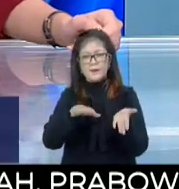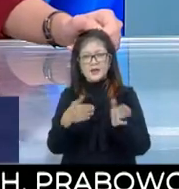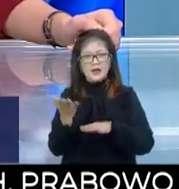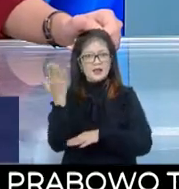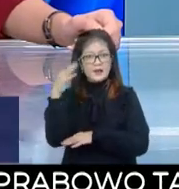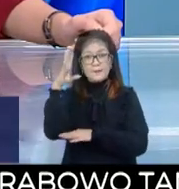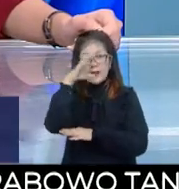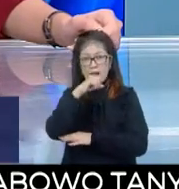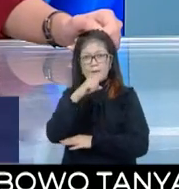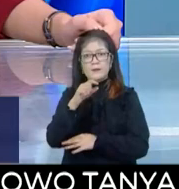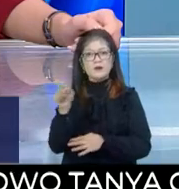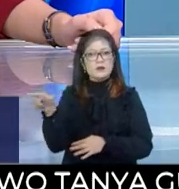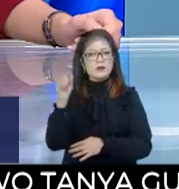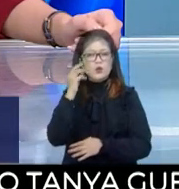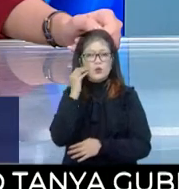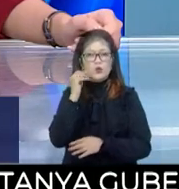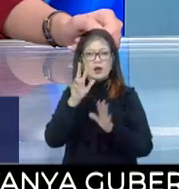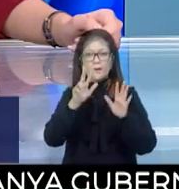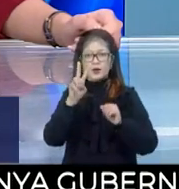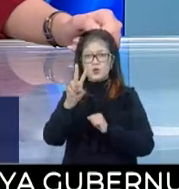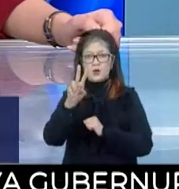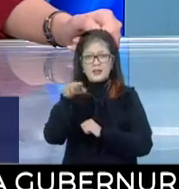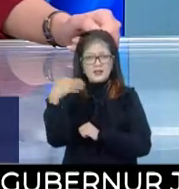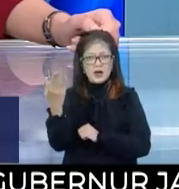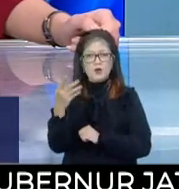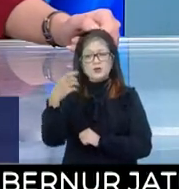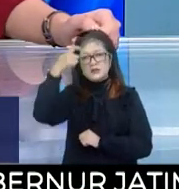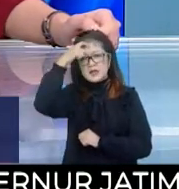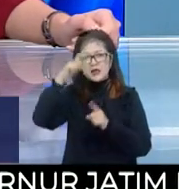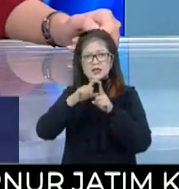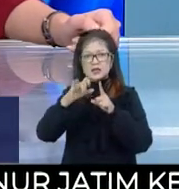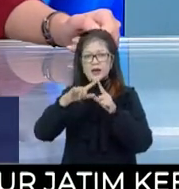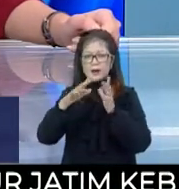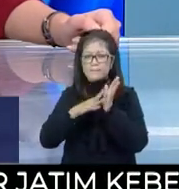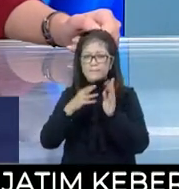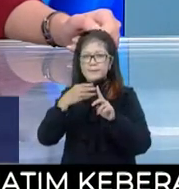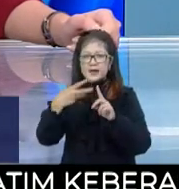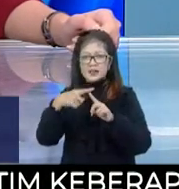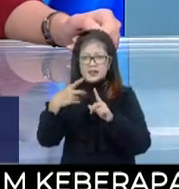usia 82 tahun setelah sempat menderita penyakit diabetes dan kanker yang diderita.